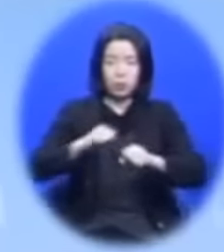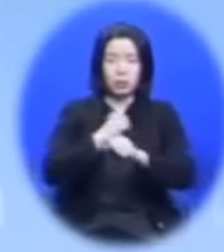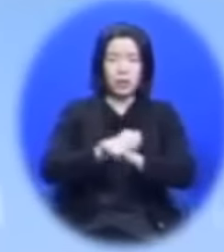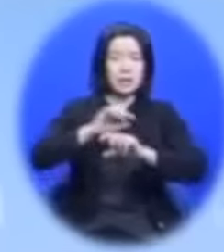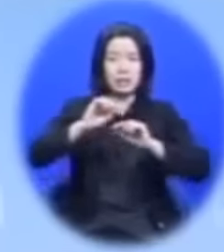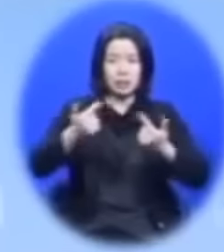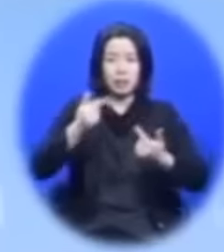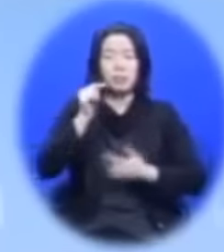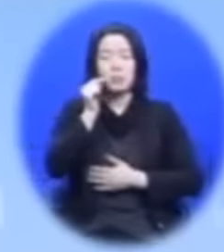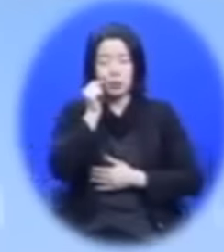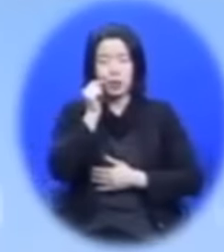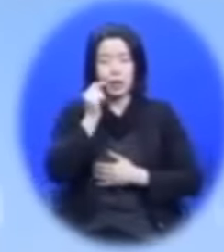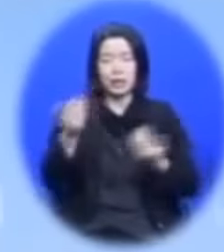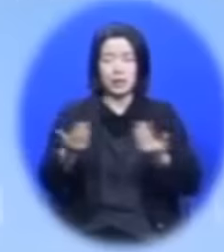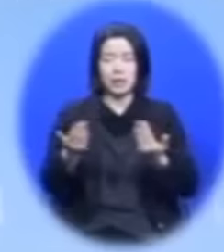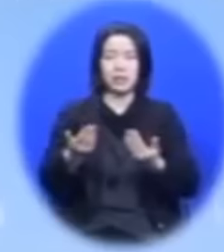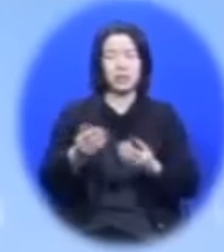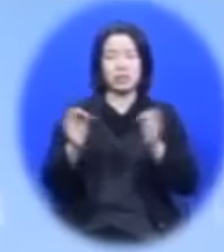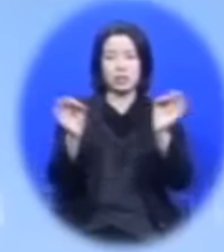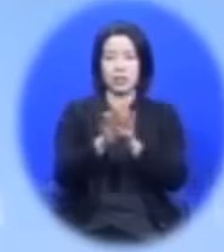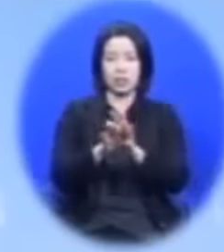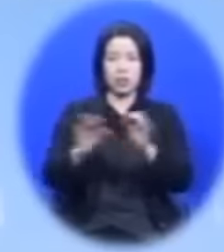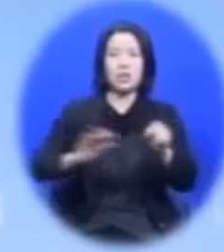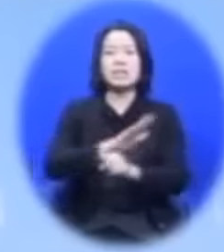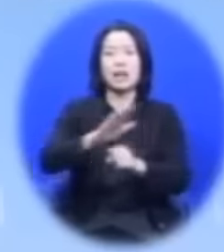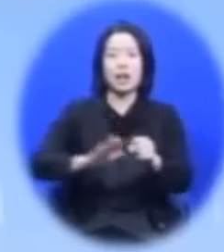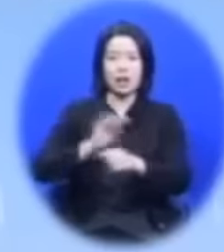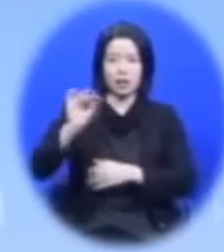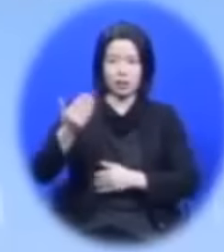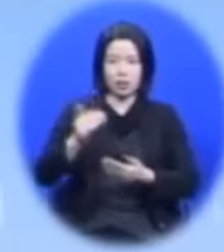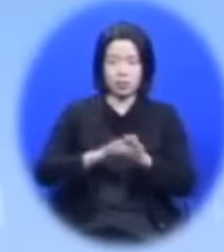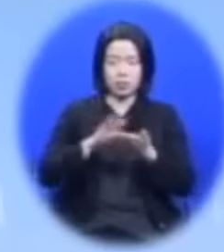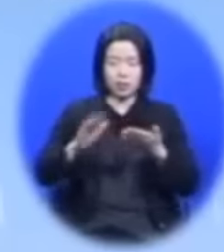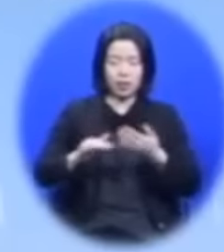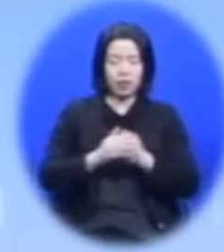일은 이제는 없어집니다. 사랑하게 됩니다.